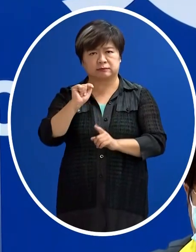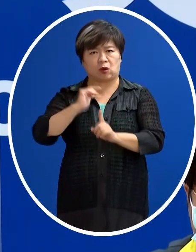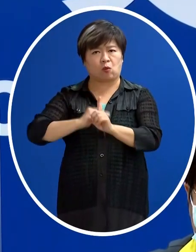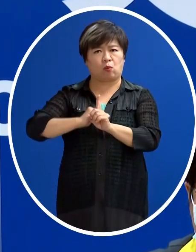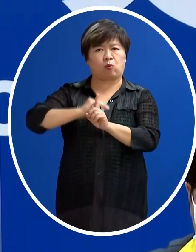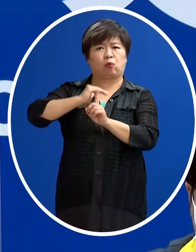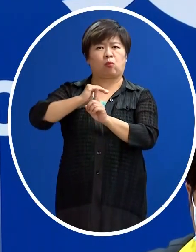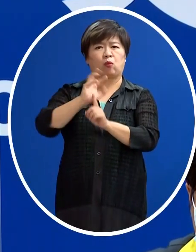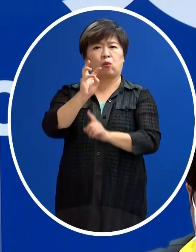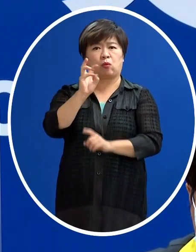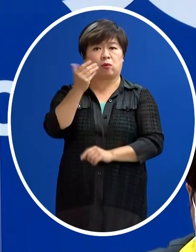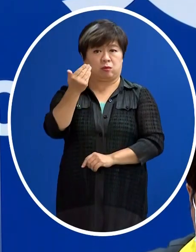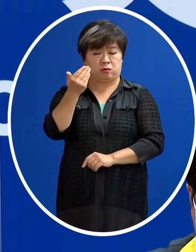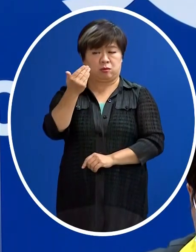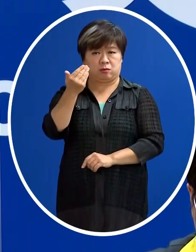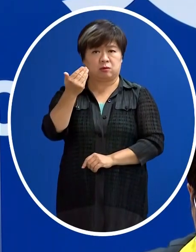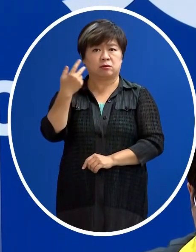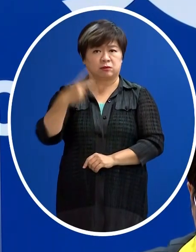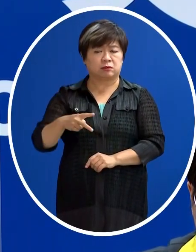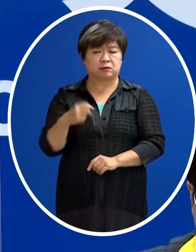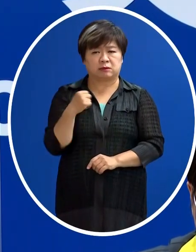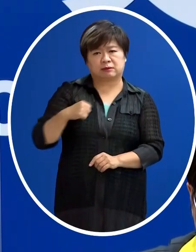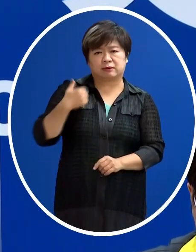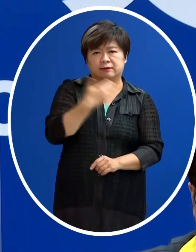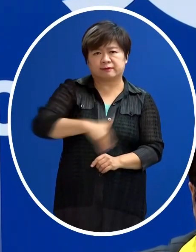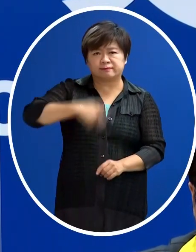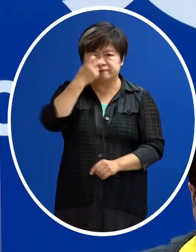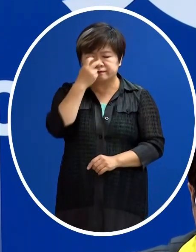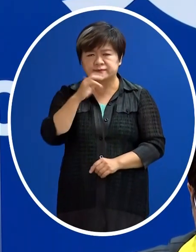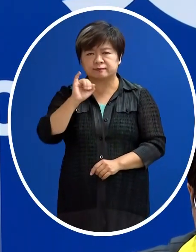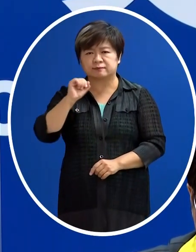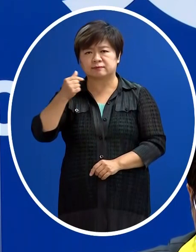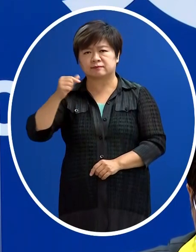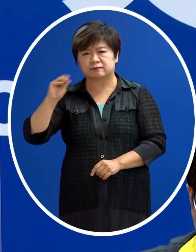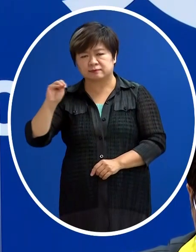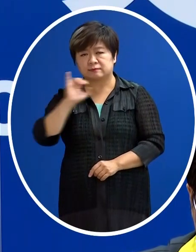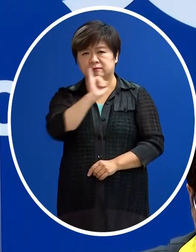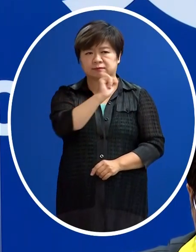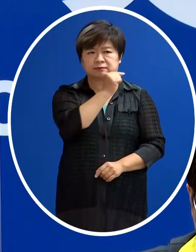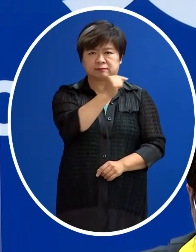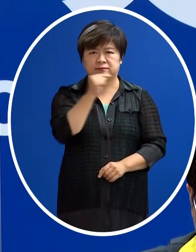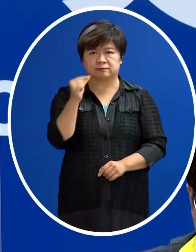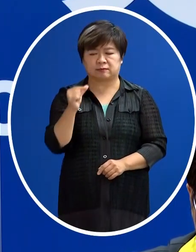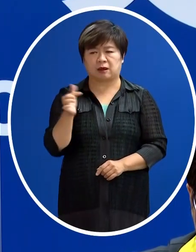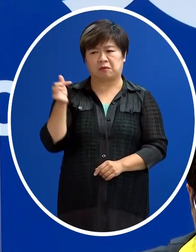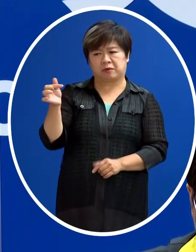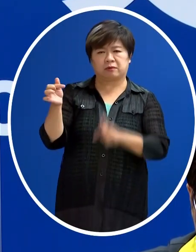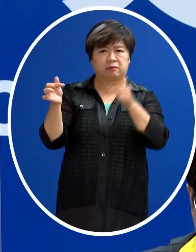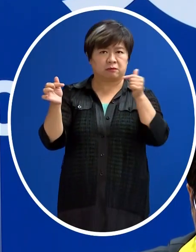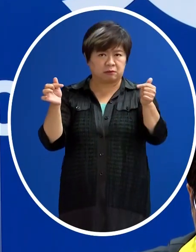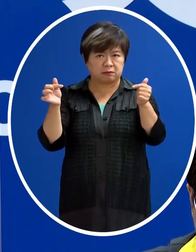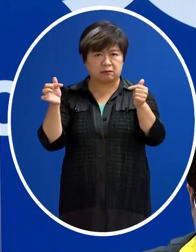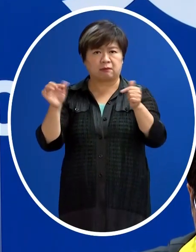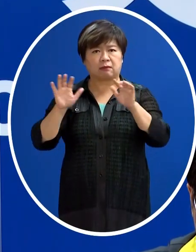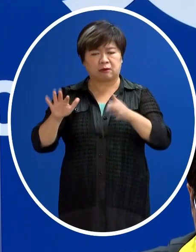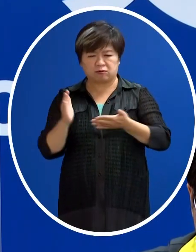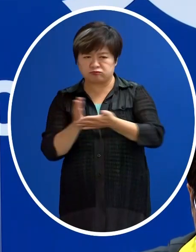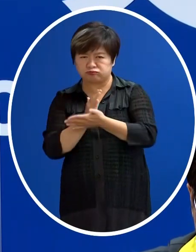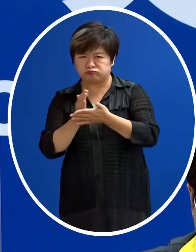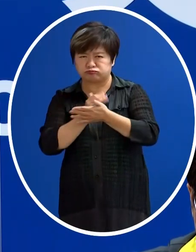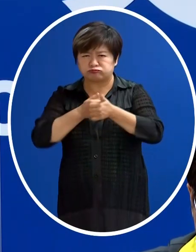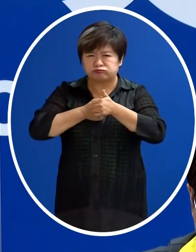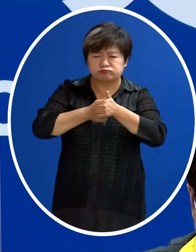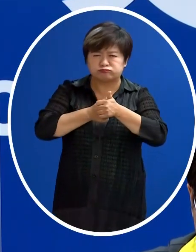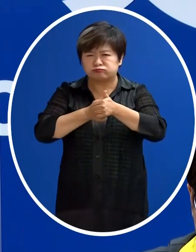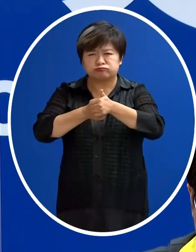到39了。那另外他的抗体检验结果 IgM、IgG 都是阳性，所以目前研判起来，虽然没有找到很